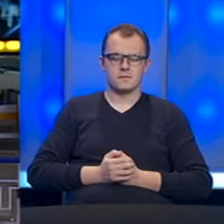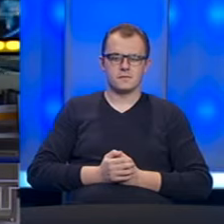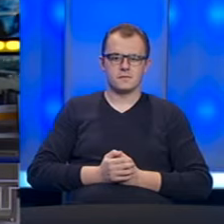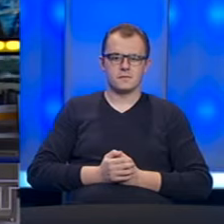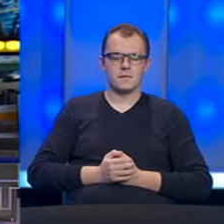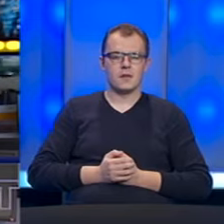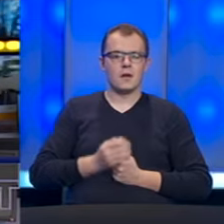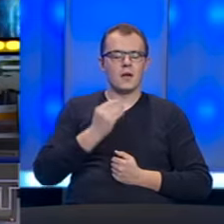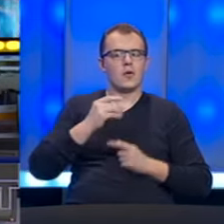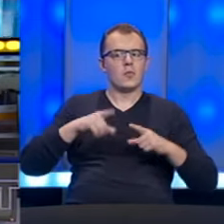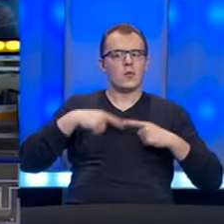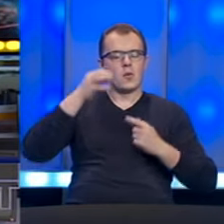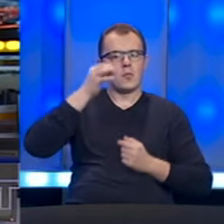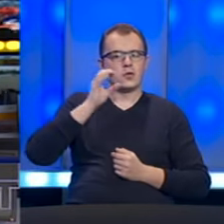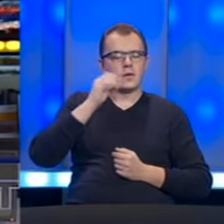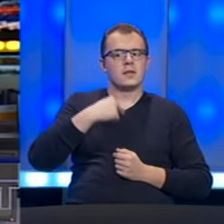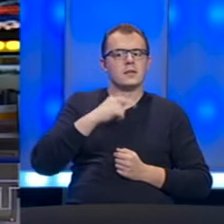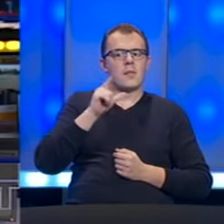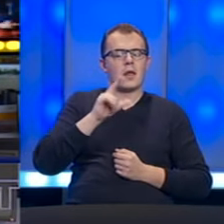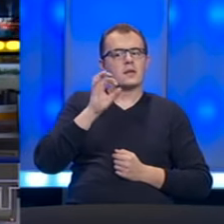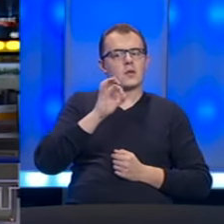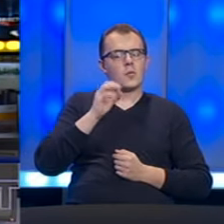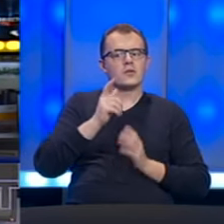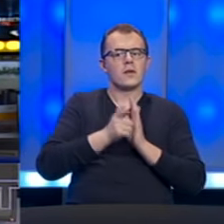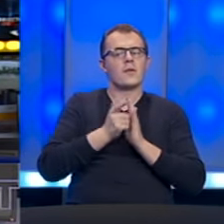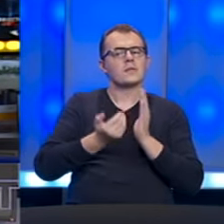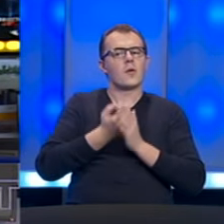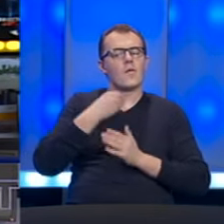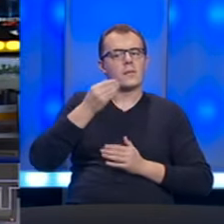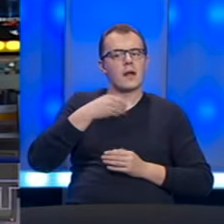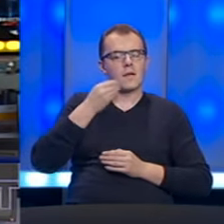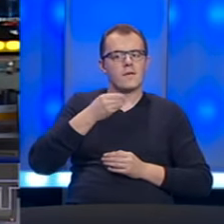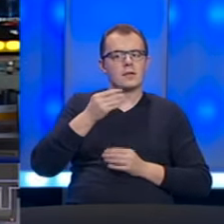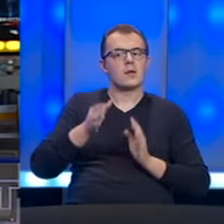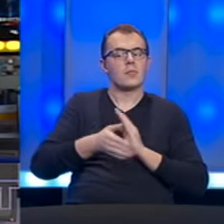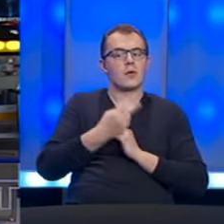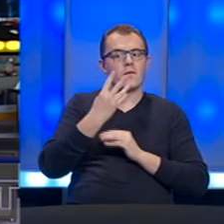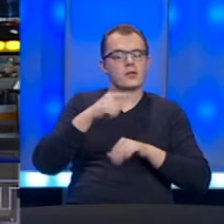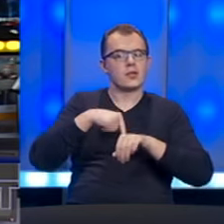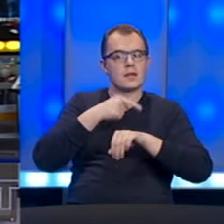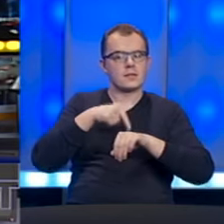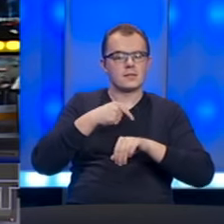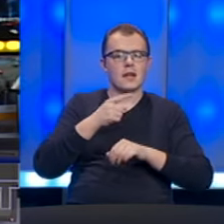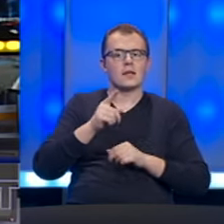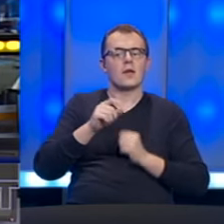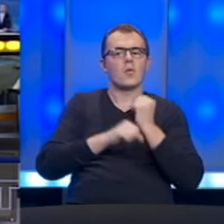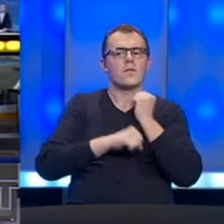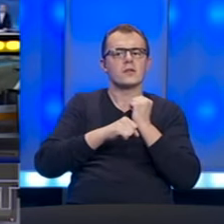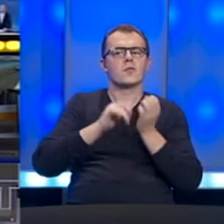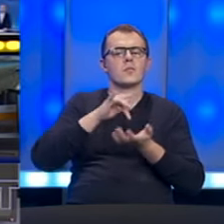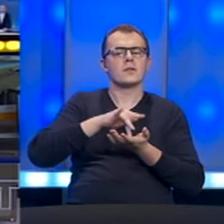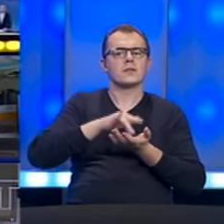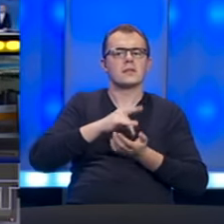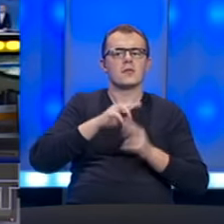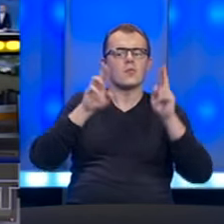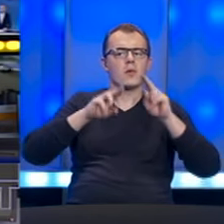Dobro jutro, poštovani gledaoci, ja sam Larisa Omarčić. Vrijeme je za novi pregled vijesti. U protekla 24 sata u Univerzitetskom kliničkom